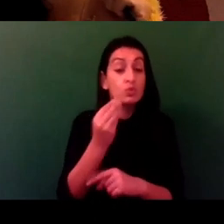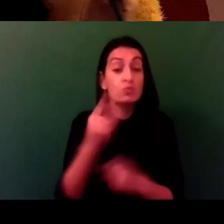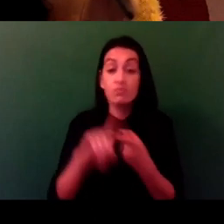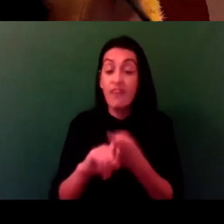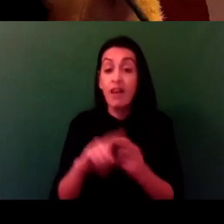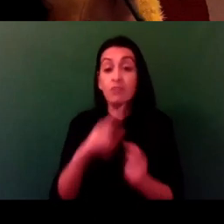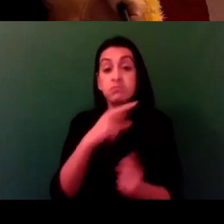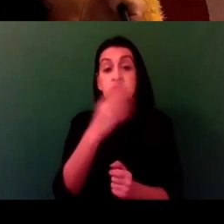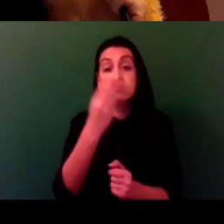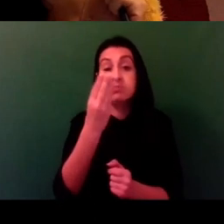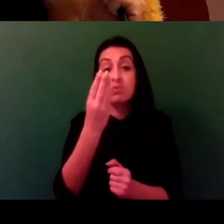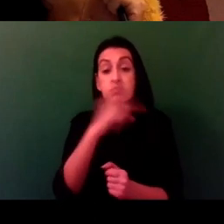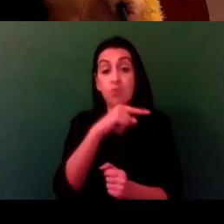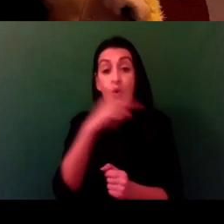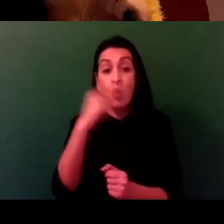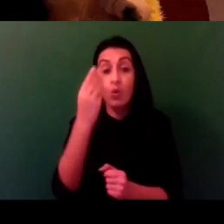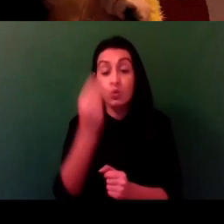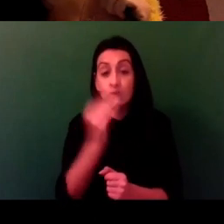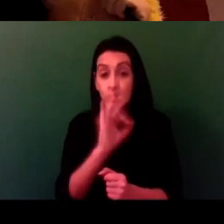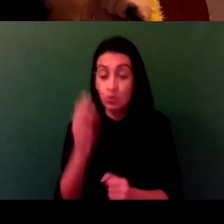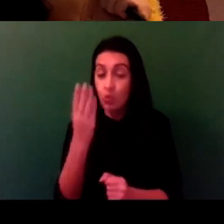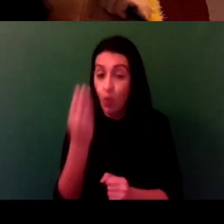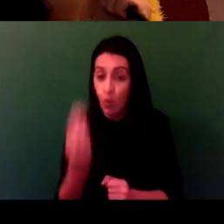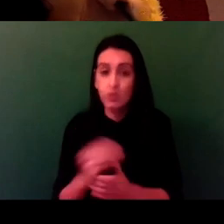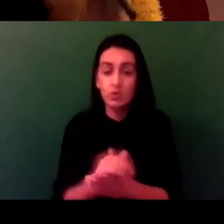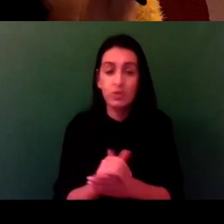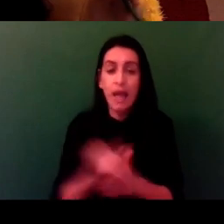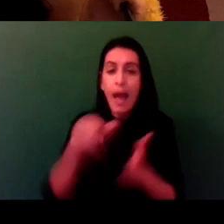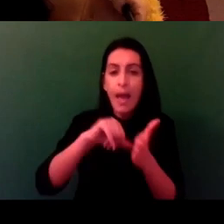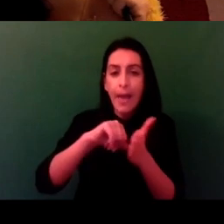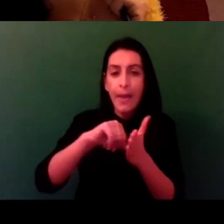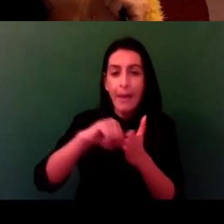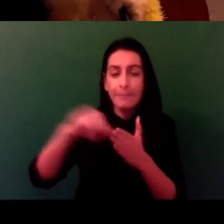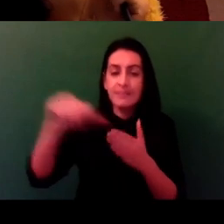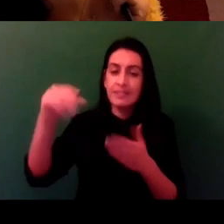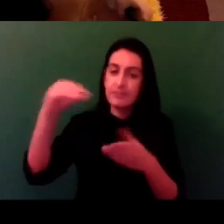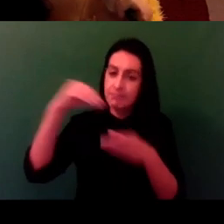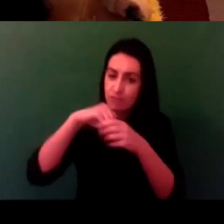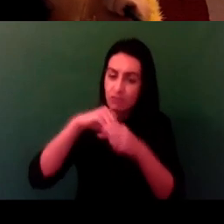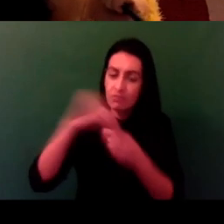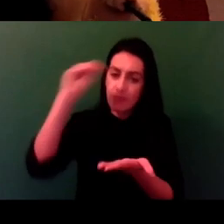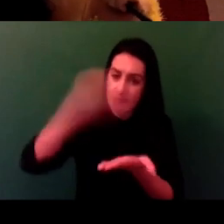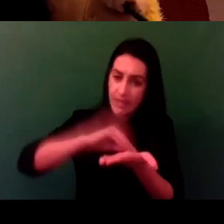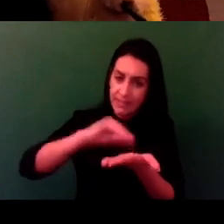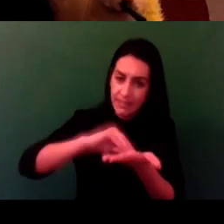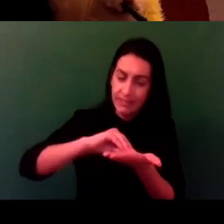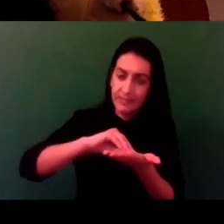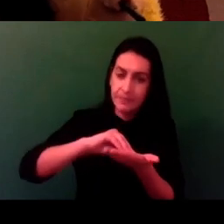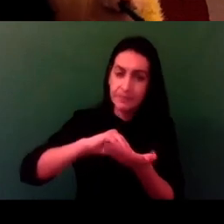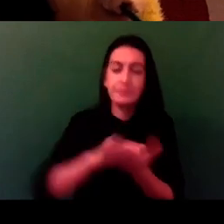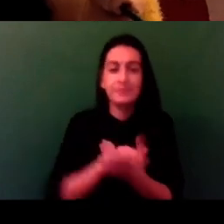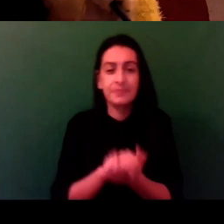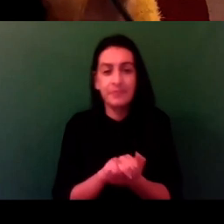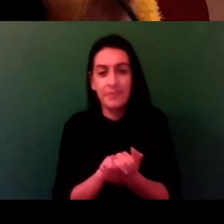ele alarak davranmamız gerektiğini düşünüyorum. Hani bütün sabahki şeylerden, sabah dedim gene, bütün oturumlardan